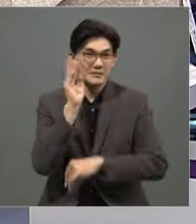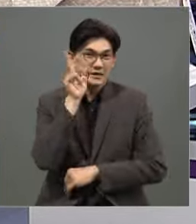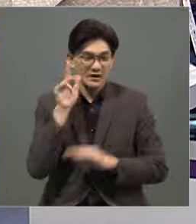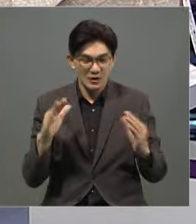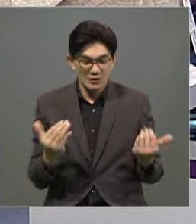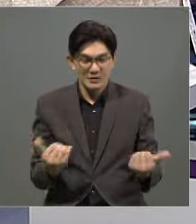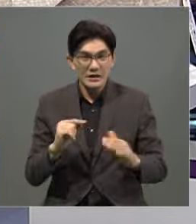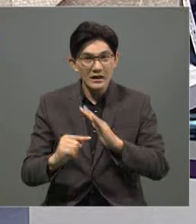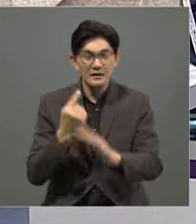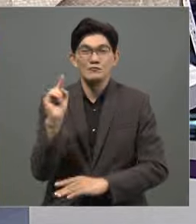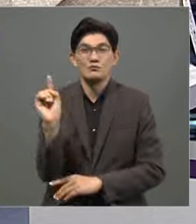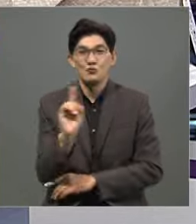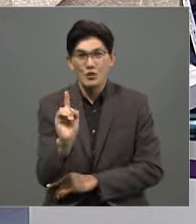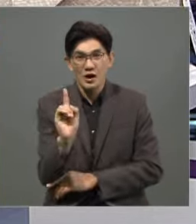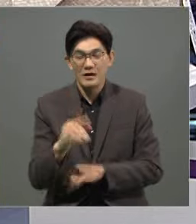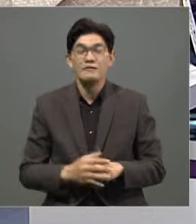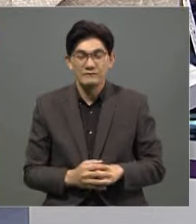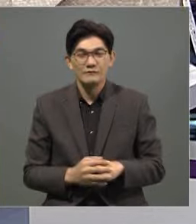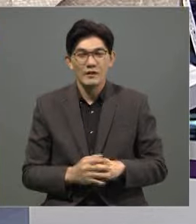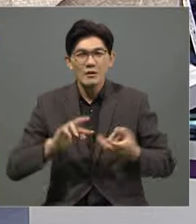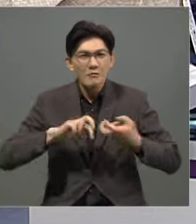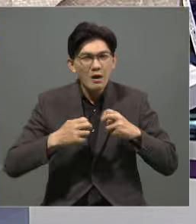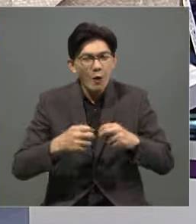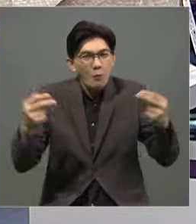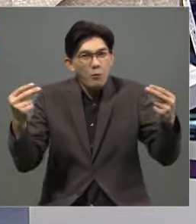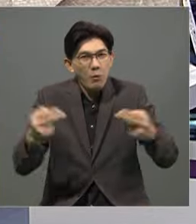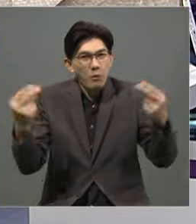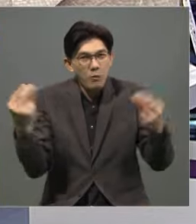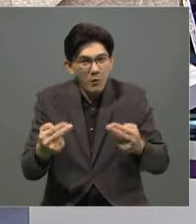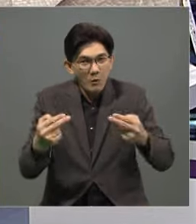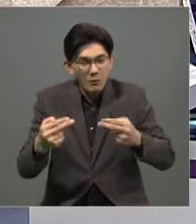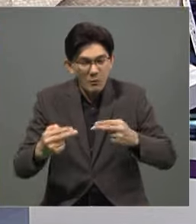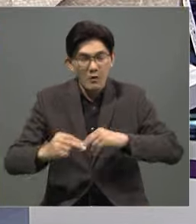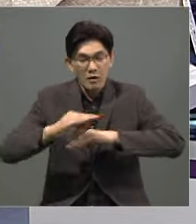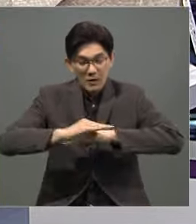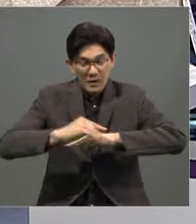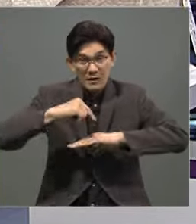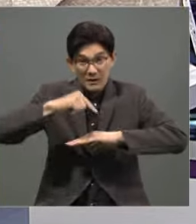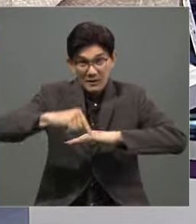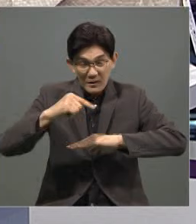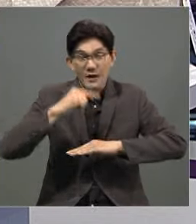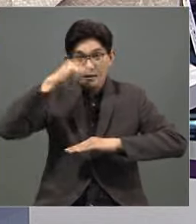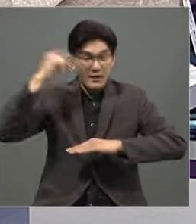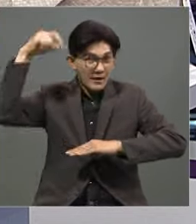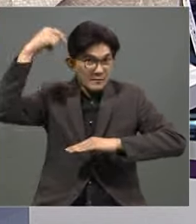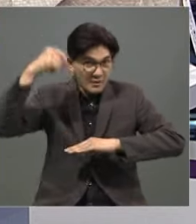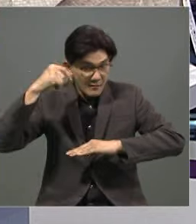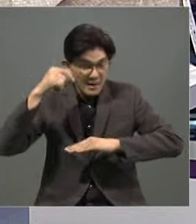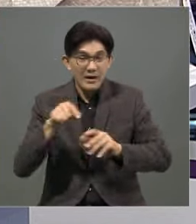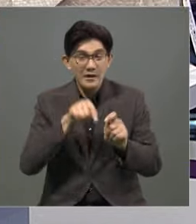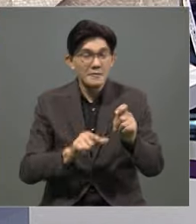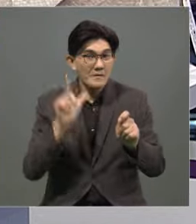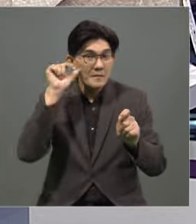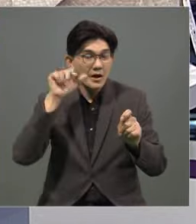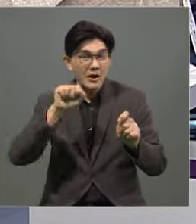วันนี้นะครับมา่เริ่มต้นกันที่สถานการณ์นะครับการปะทะกันที่บริเวณชายแดนไทยเมียนมาร์นะครับที่อำเภอแม่สอดจังหวัดตากแต่เป็นการ